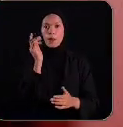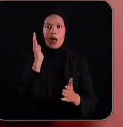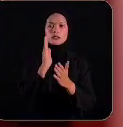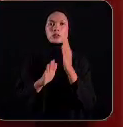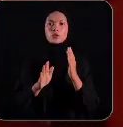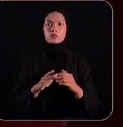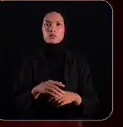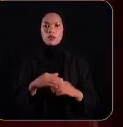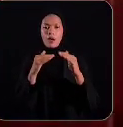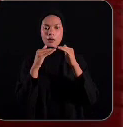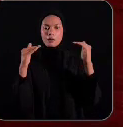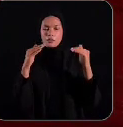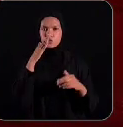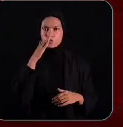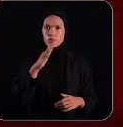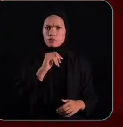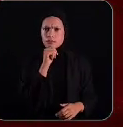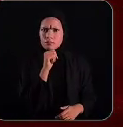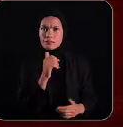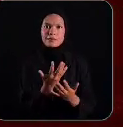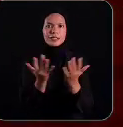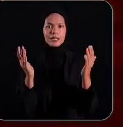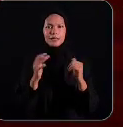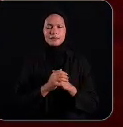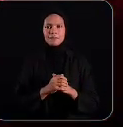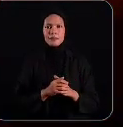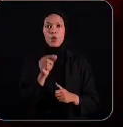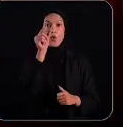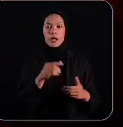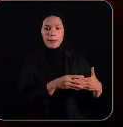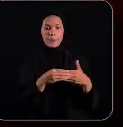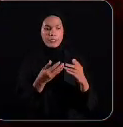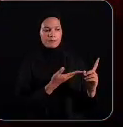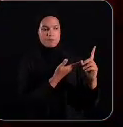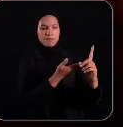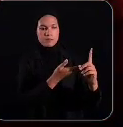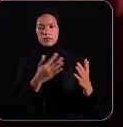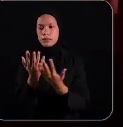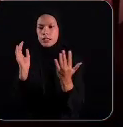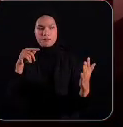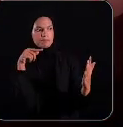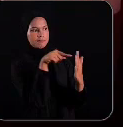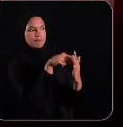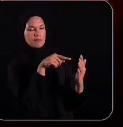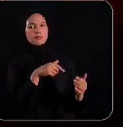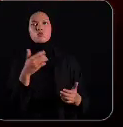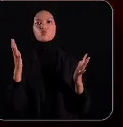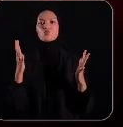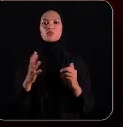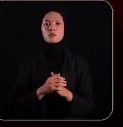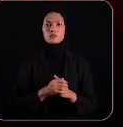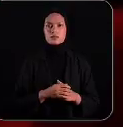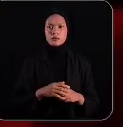dipilih secara langsung umum jujur dan adil oleh rakyat pemenang di hati rakyat